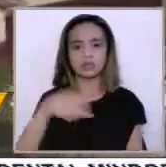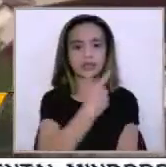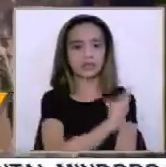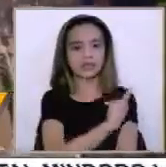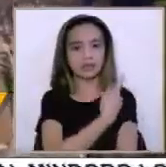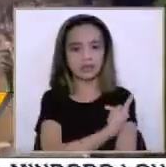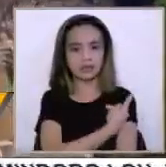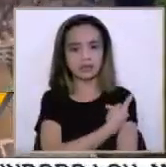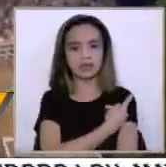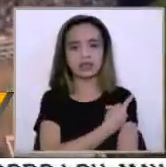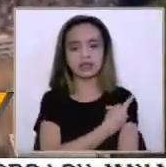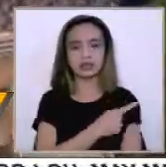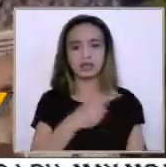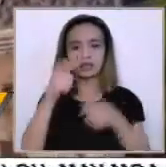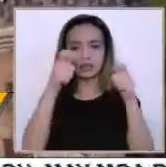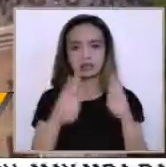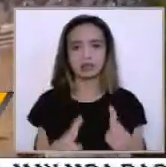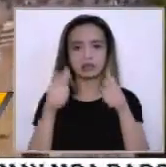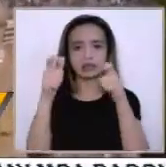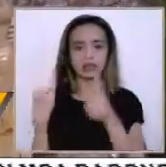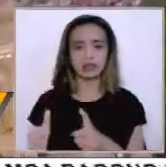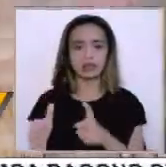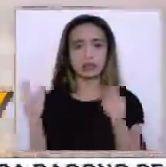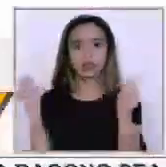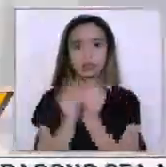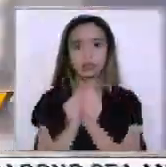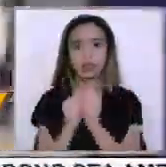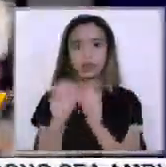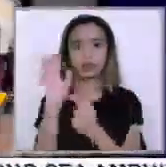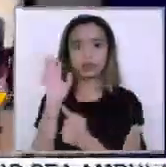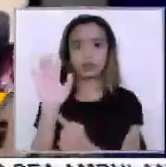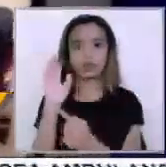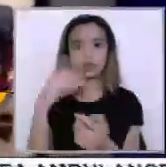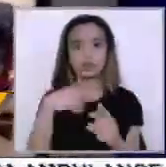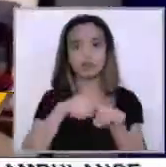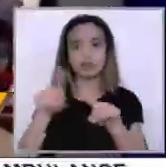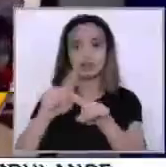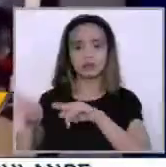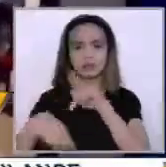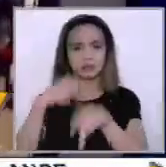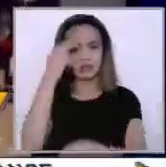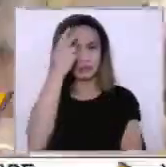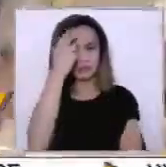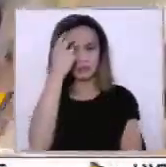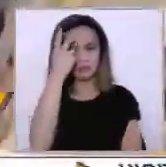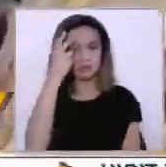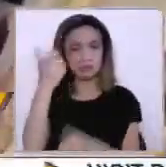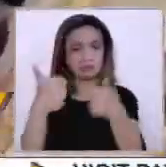mga ipinatutupad na lockdown. Sumama rin sa rally ang ilang individual na duda sa bisa ng bakuna.